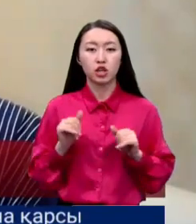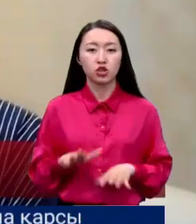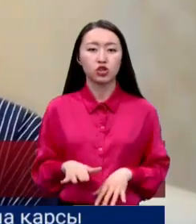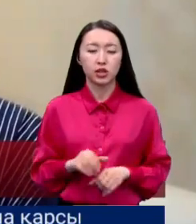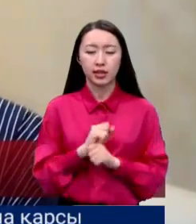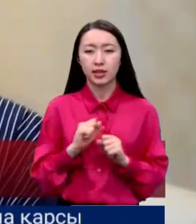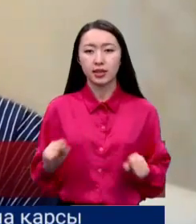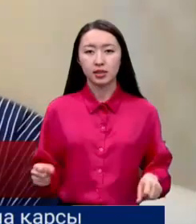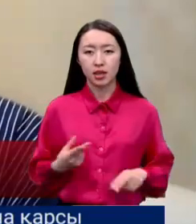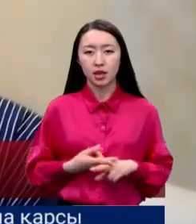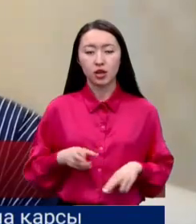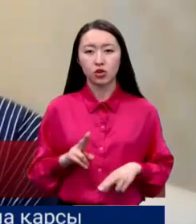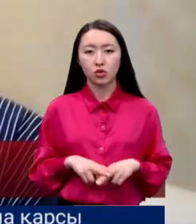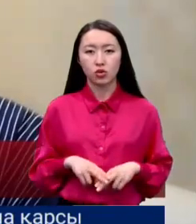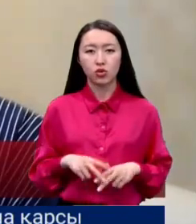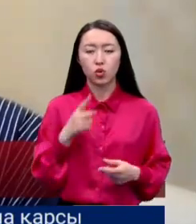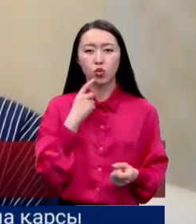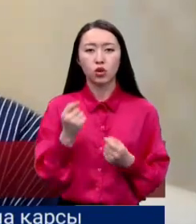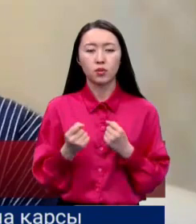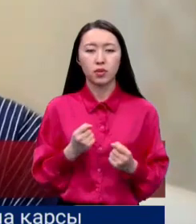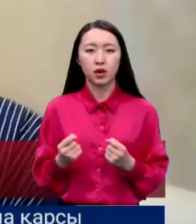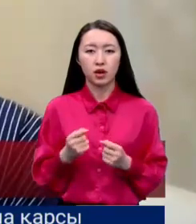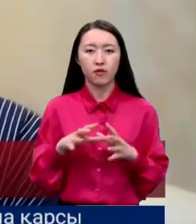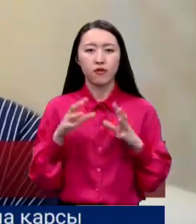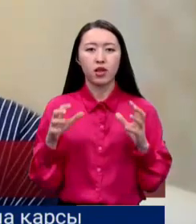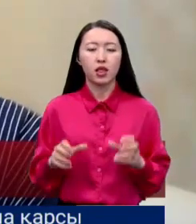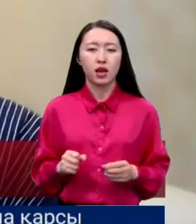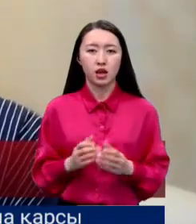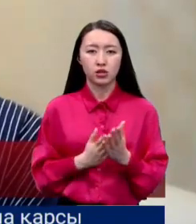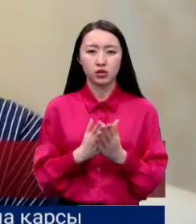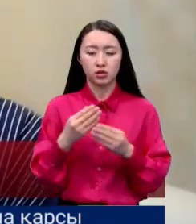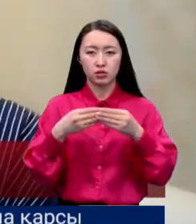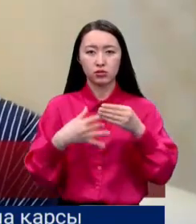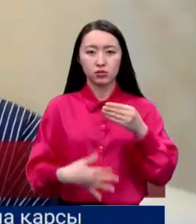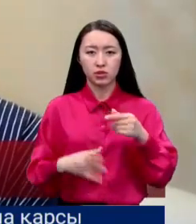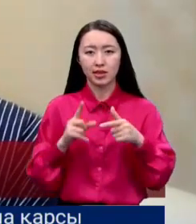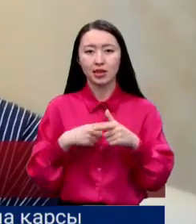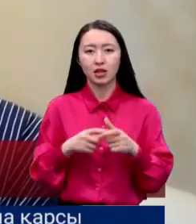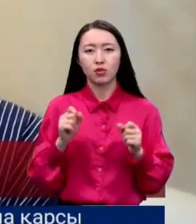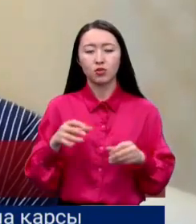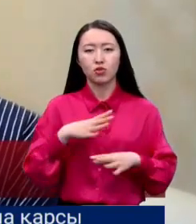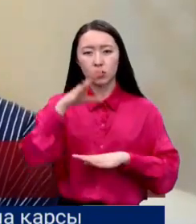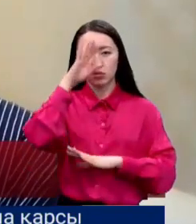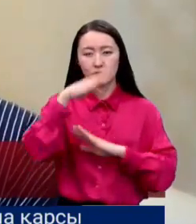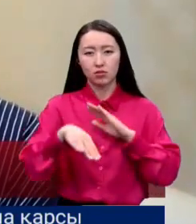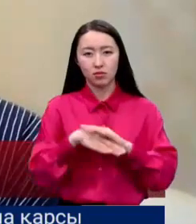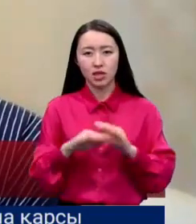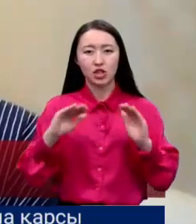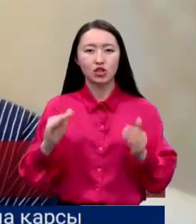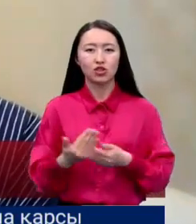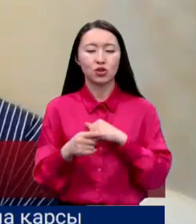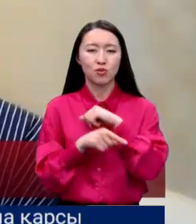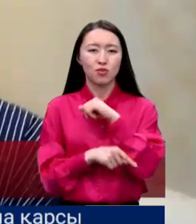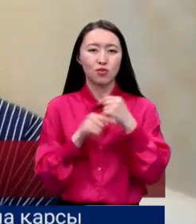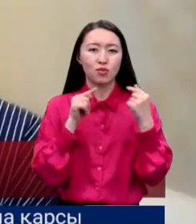нельзя, которые укрепляют властную вертикаль или способствуют развитию монополий, снижают антикоррупционные барьеры.